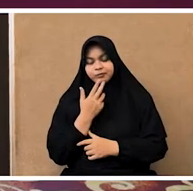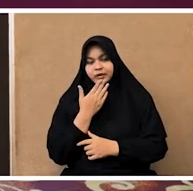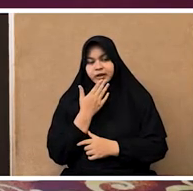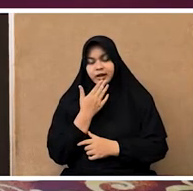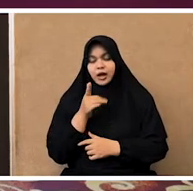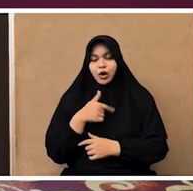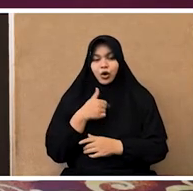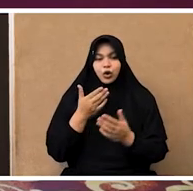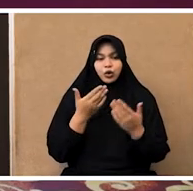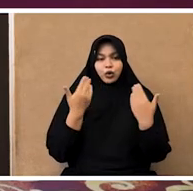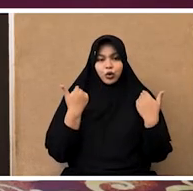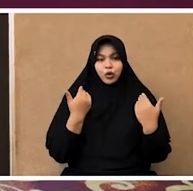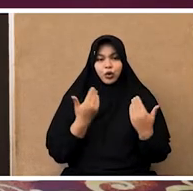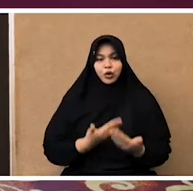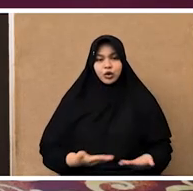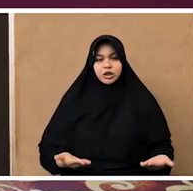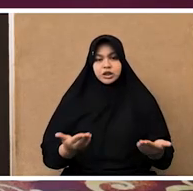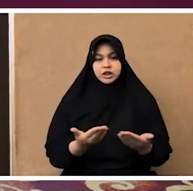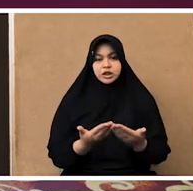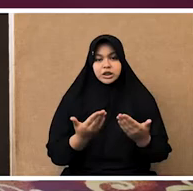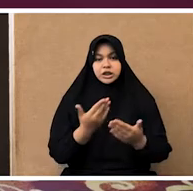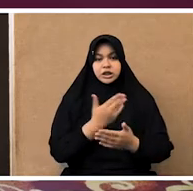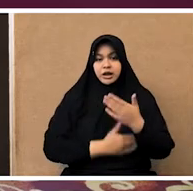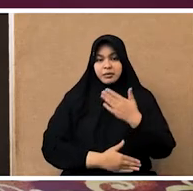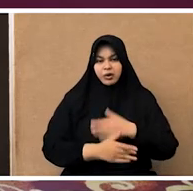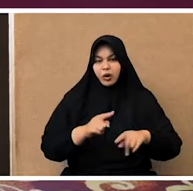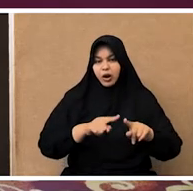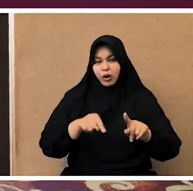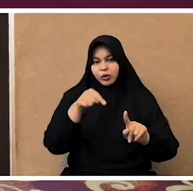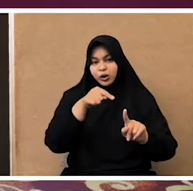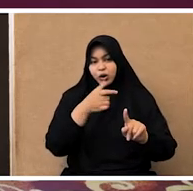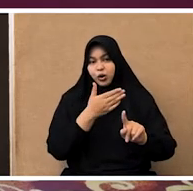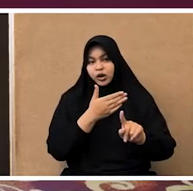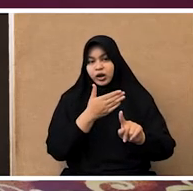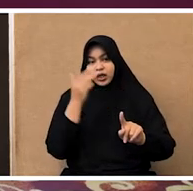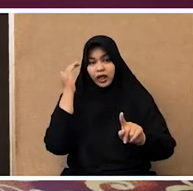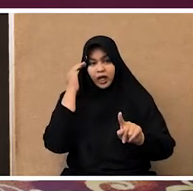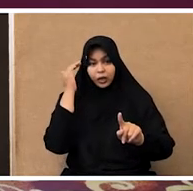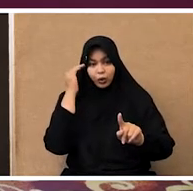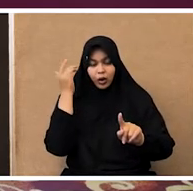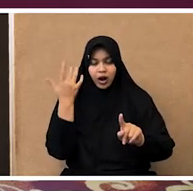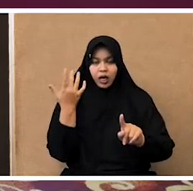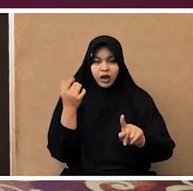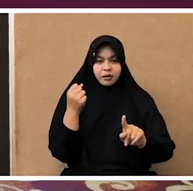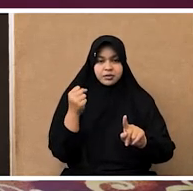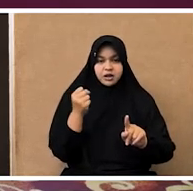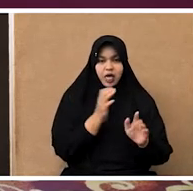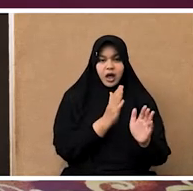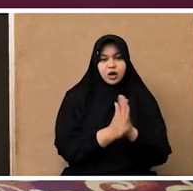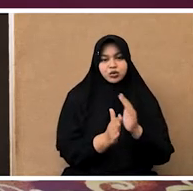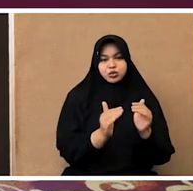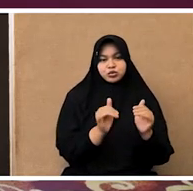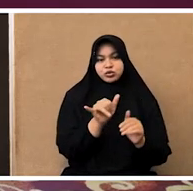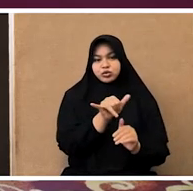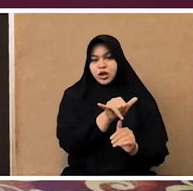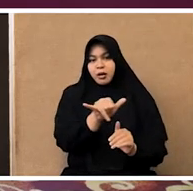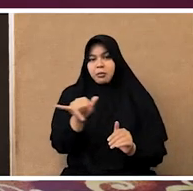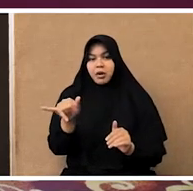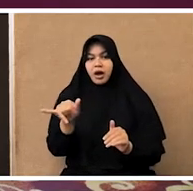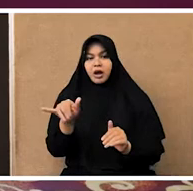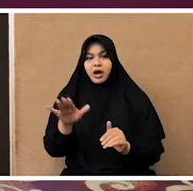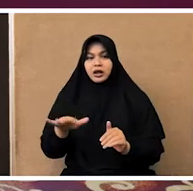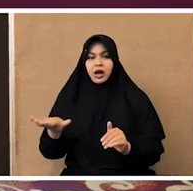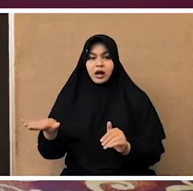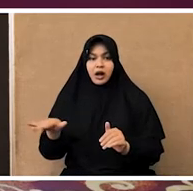Kondisi disabilitas Walaupun dia intelektual misalkan intelektual nggak bisa langsung disamakan dengan dengan